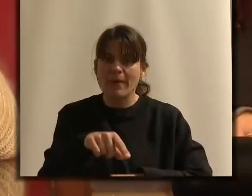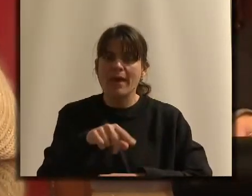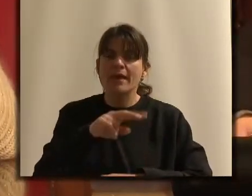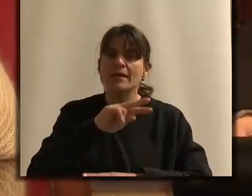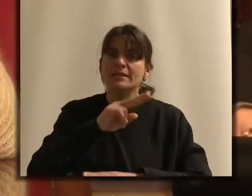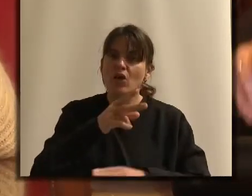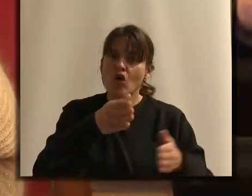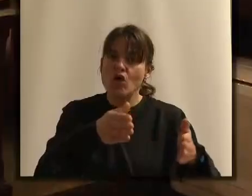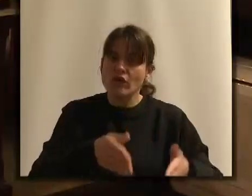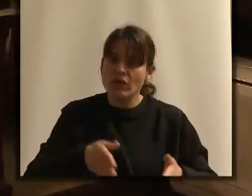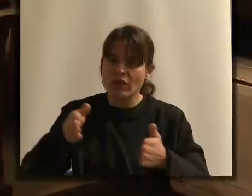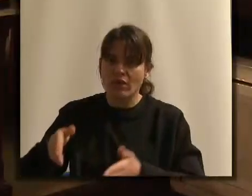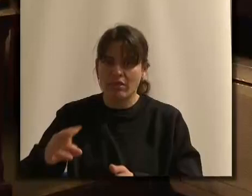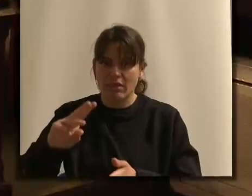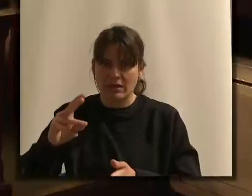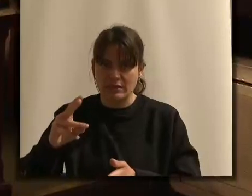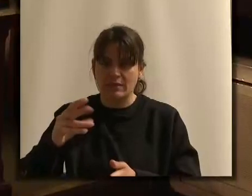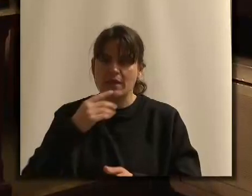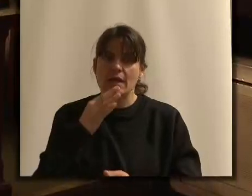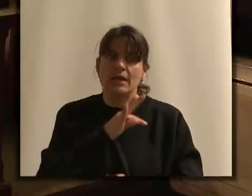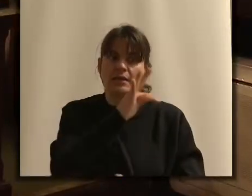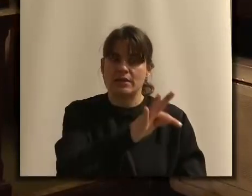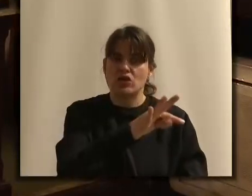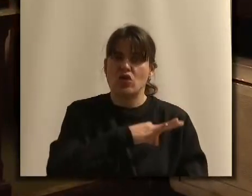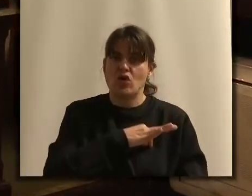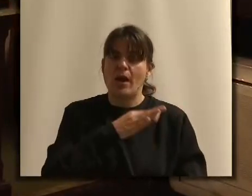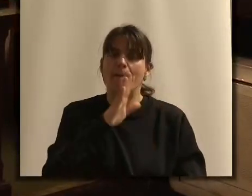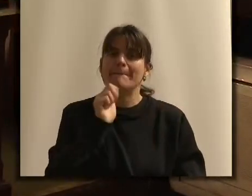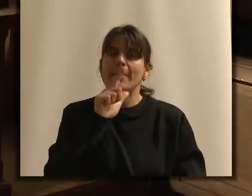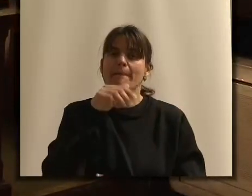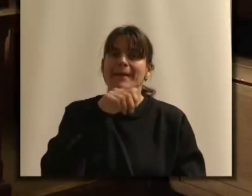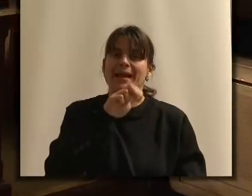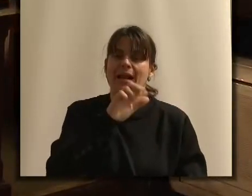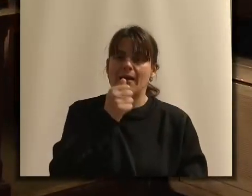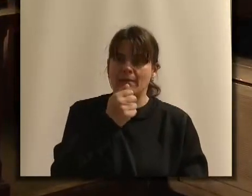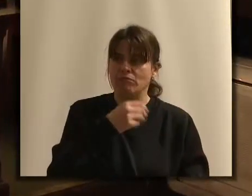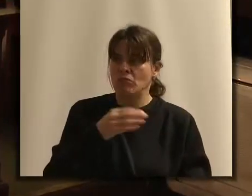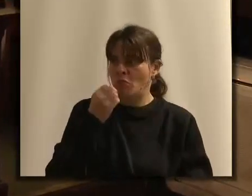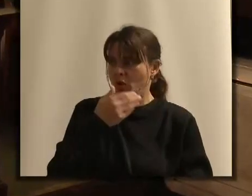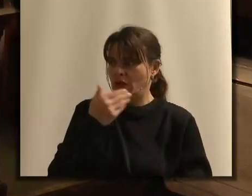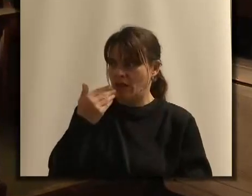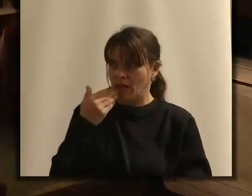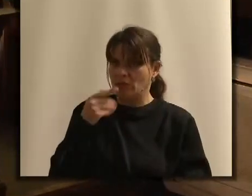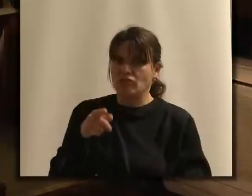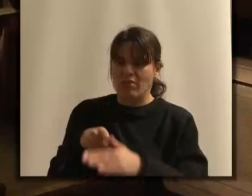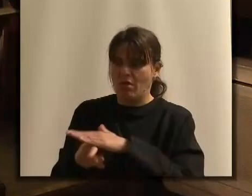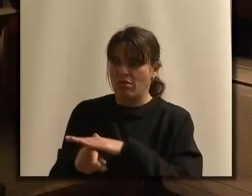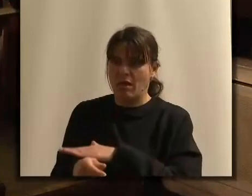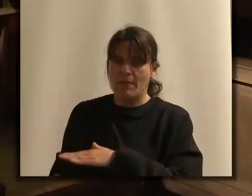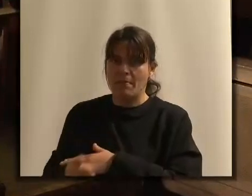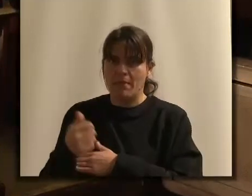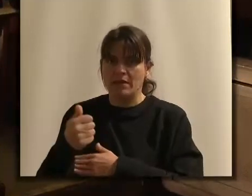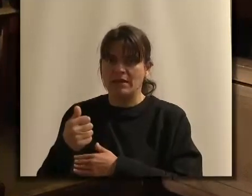Palmera. Gràcies, alcaldessa. Bona tarda a tothom. Això és un tràmit més. Estem a punt de començar les obres de